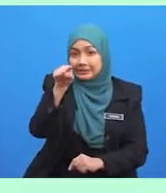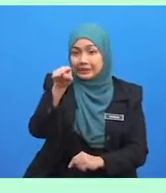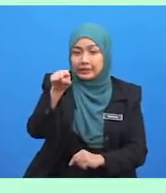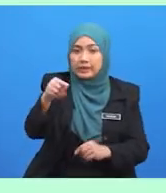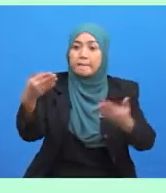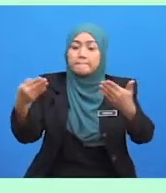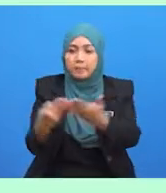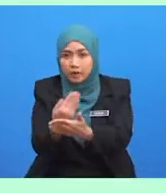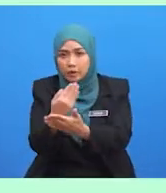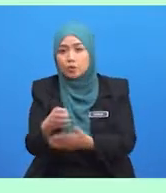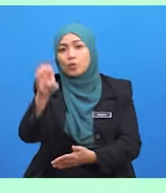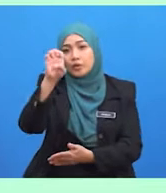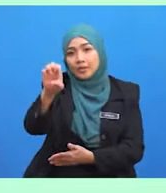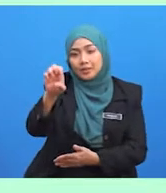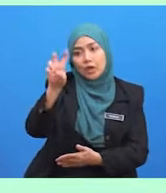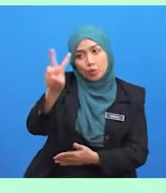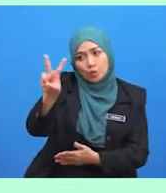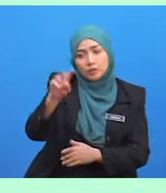baru iaitu E2.